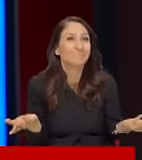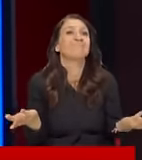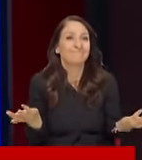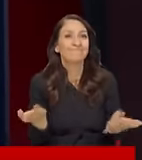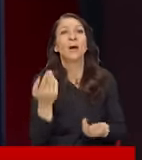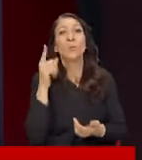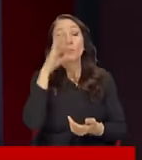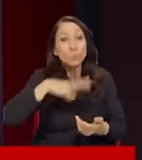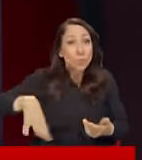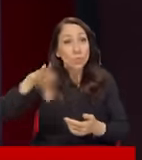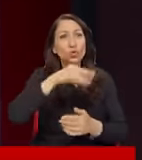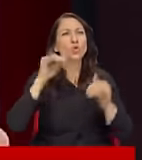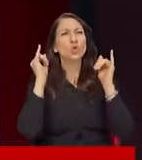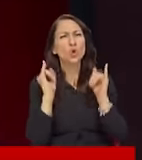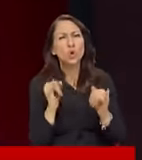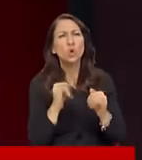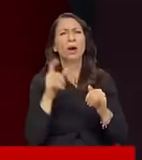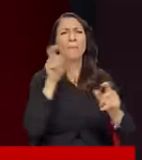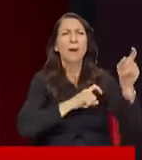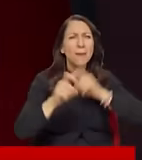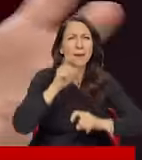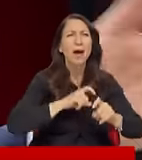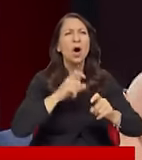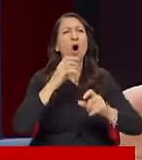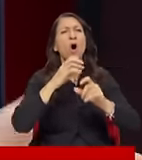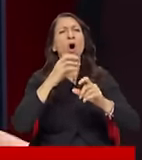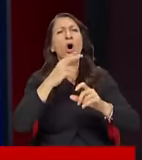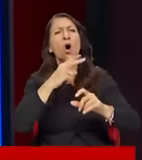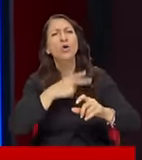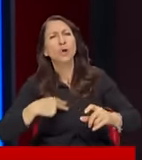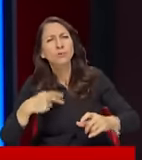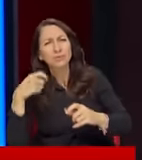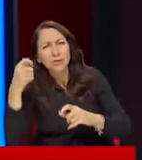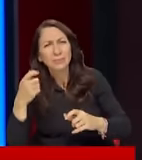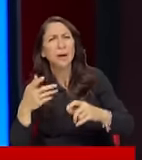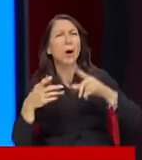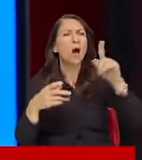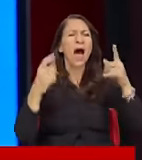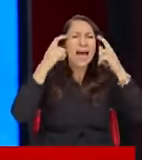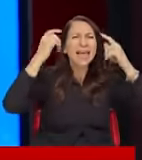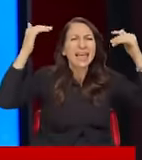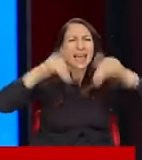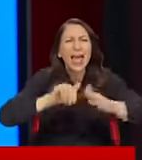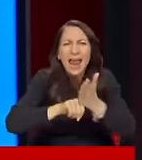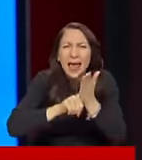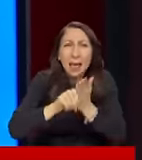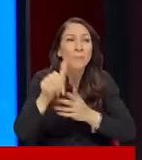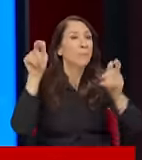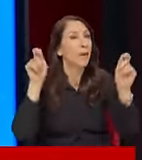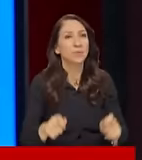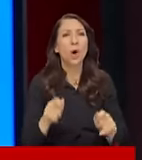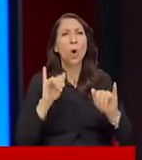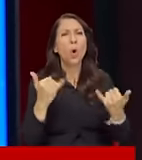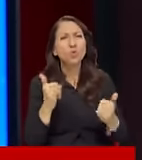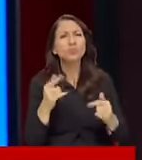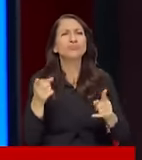Ve bütün kötü uygulamalar, ya otobüs filminden tut bilmem neye, aklınıza gelebilecek her şeyi yaptılar.